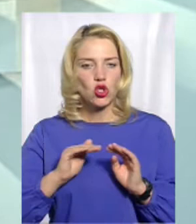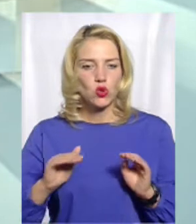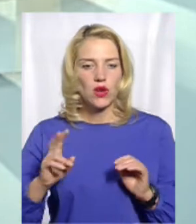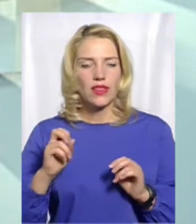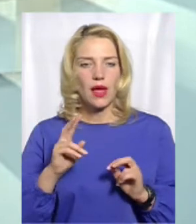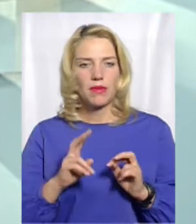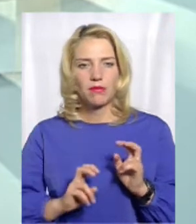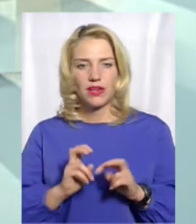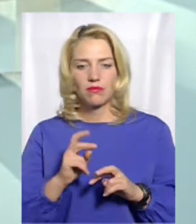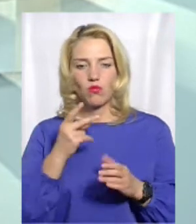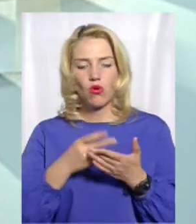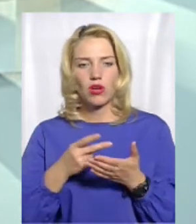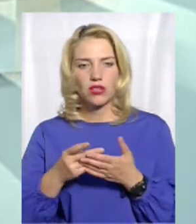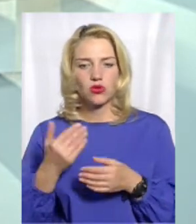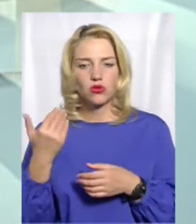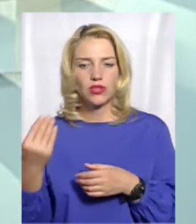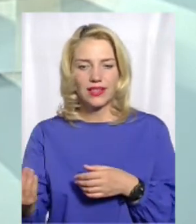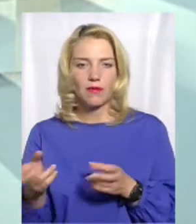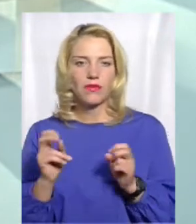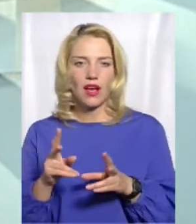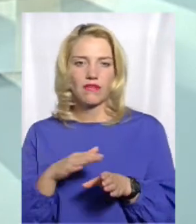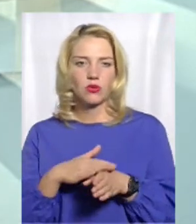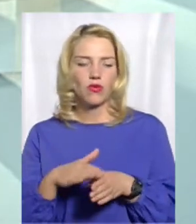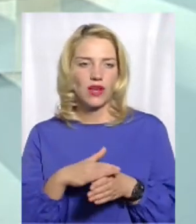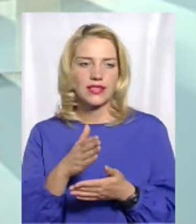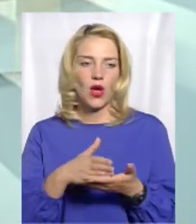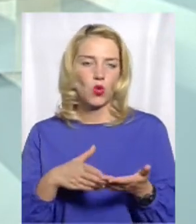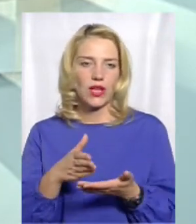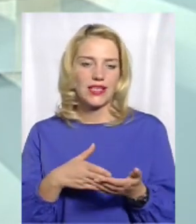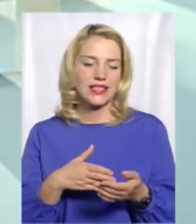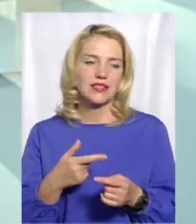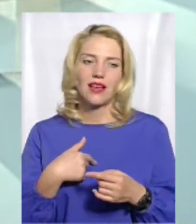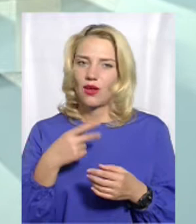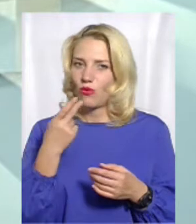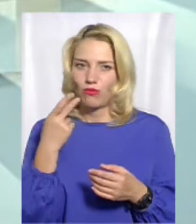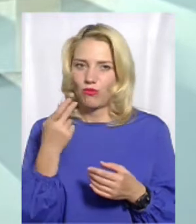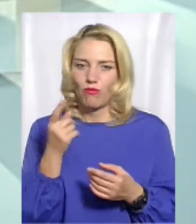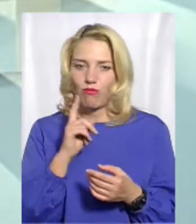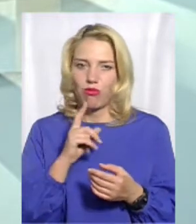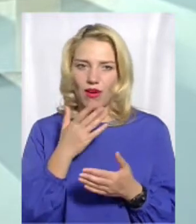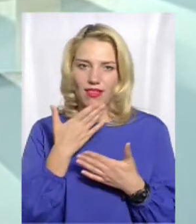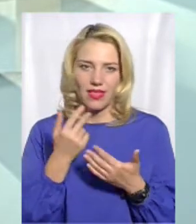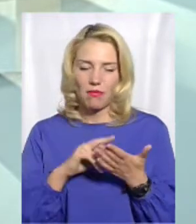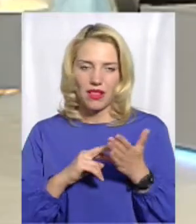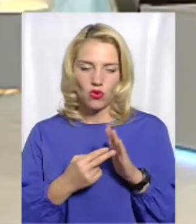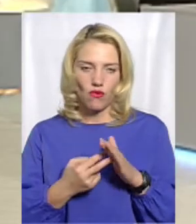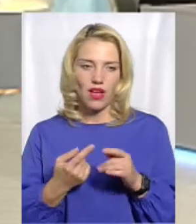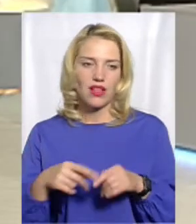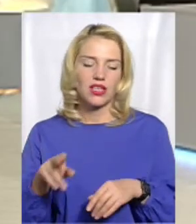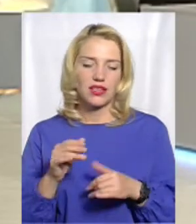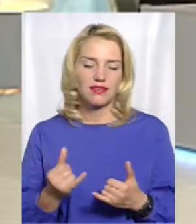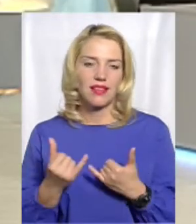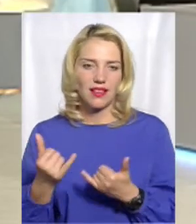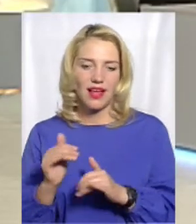на підприємство, показують їм, як відбувається утилізація. Ми поки що не планували вести туди